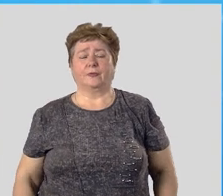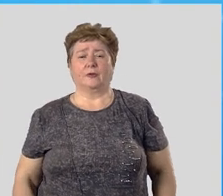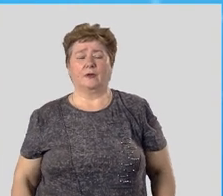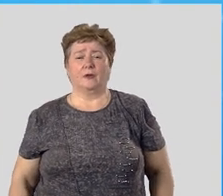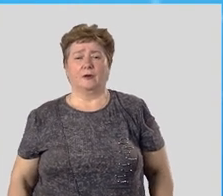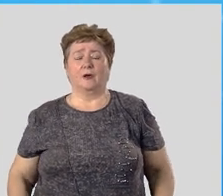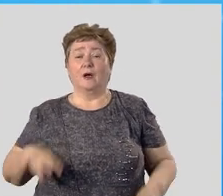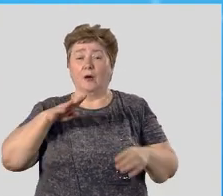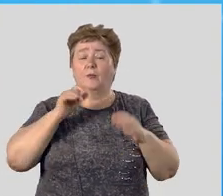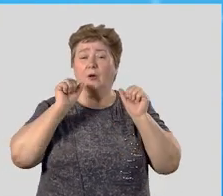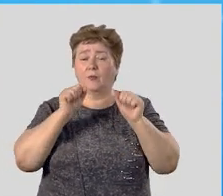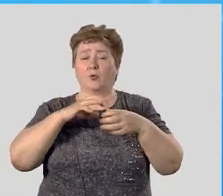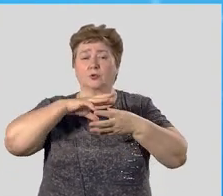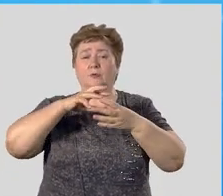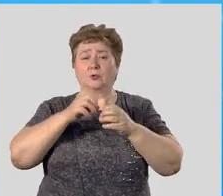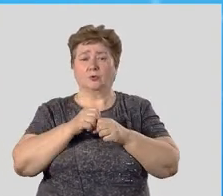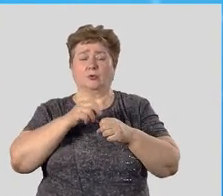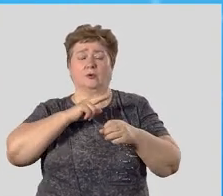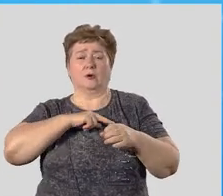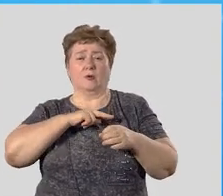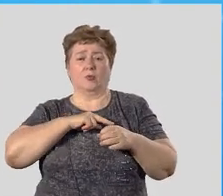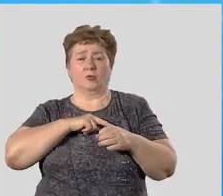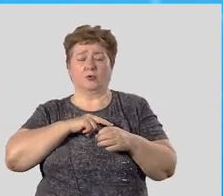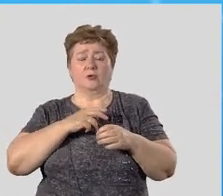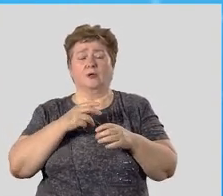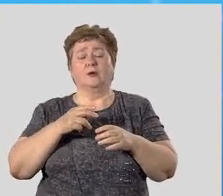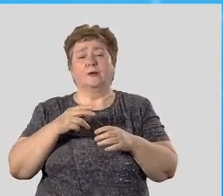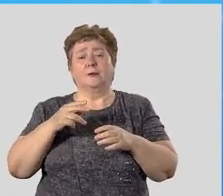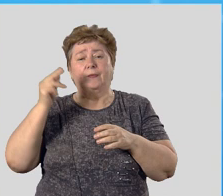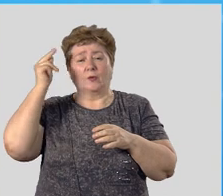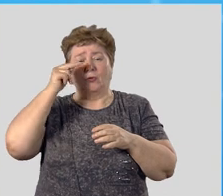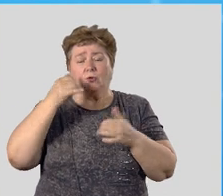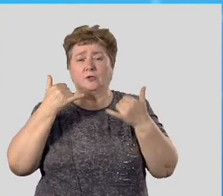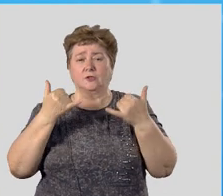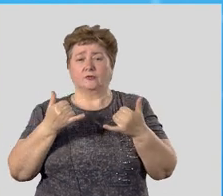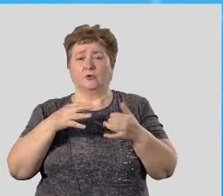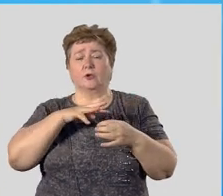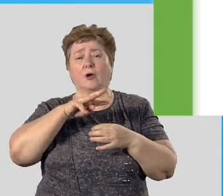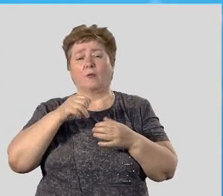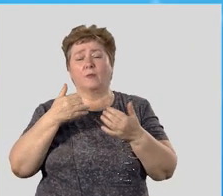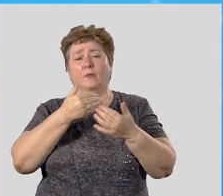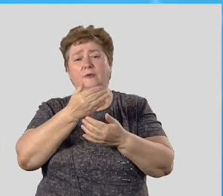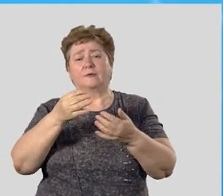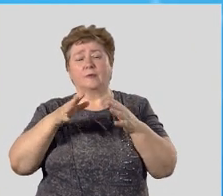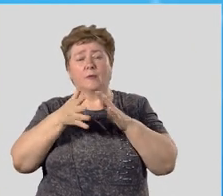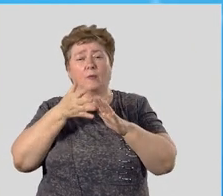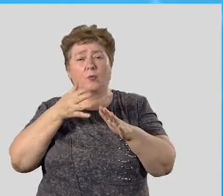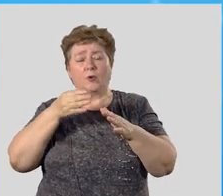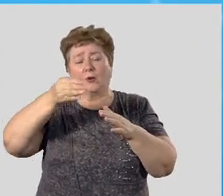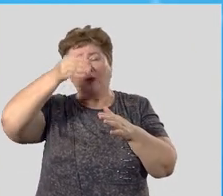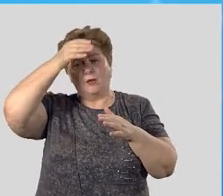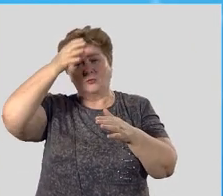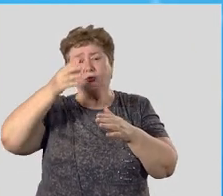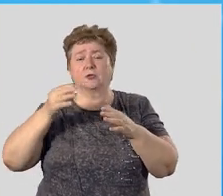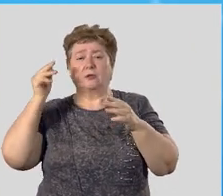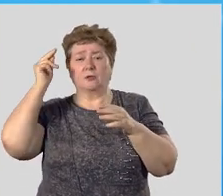Итак, мы можем подытожить работу на уроке. Сегодня мы разобрали научные